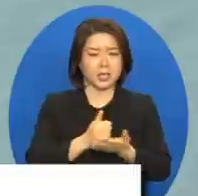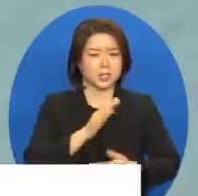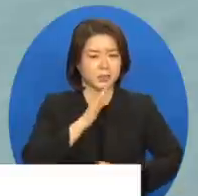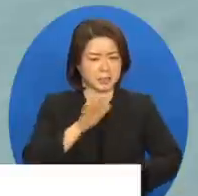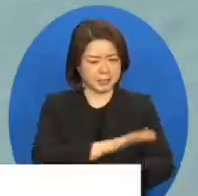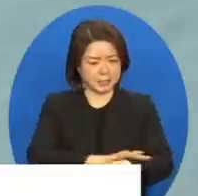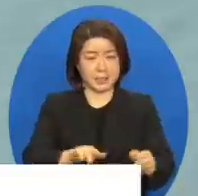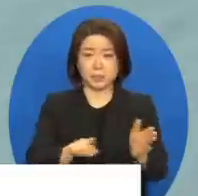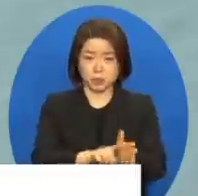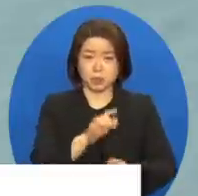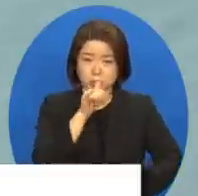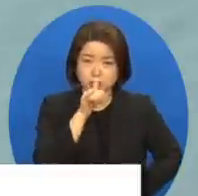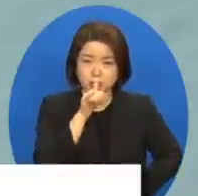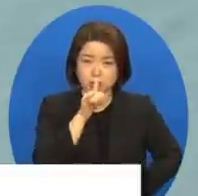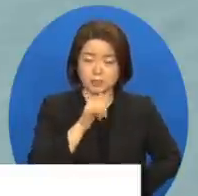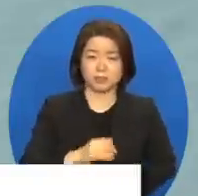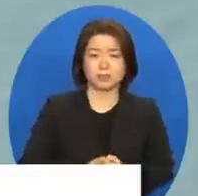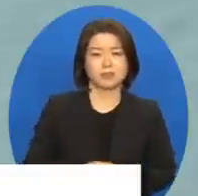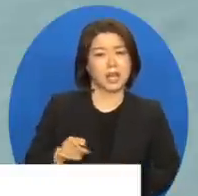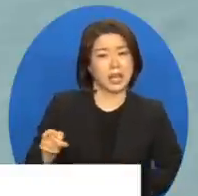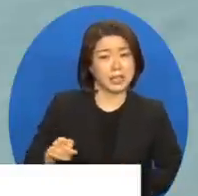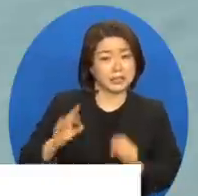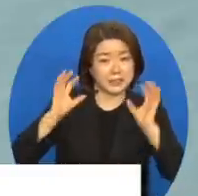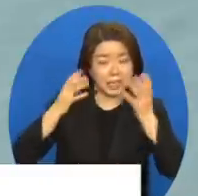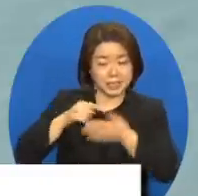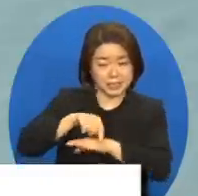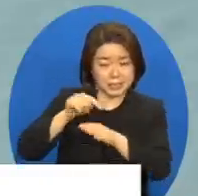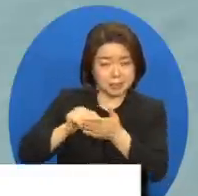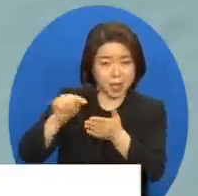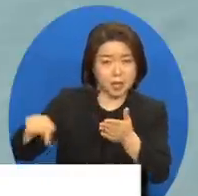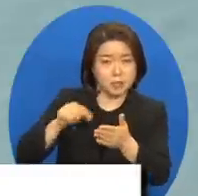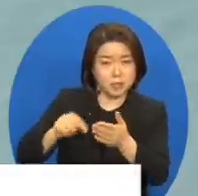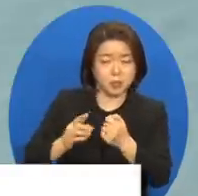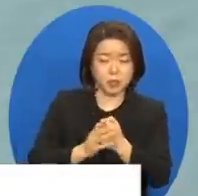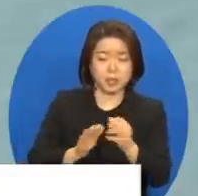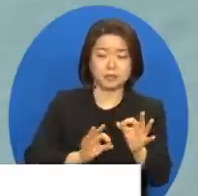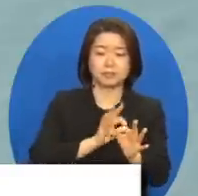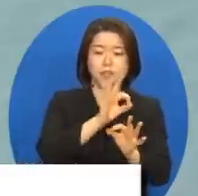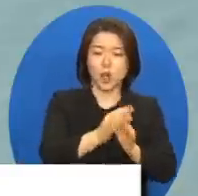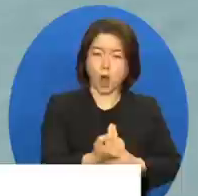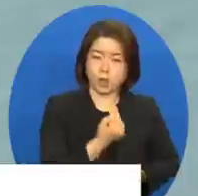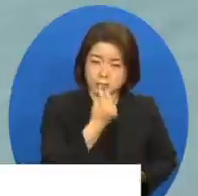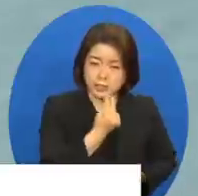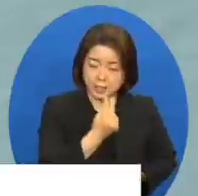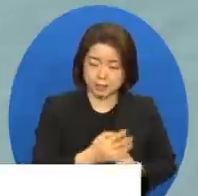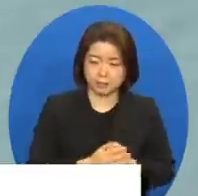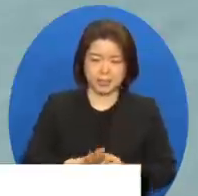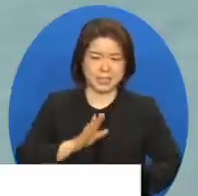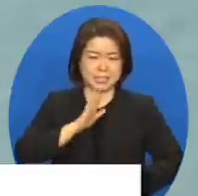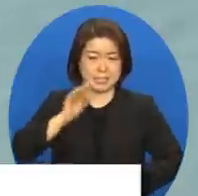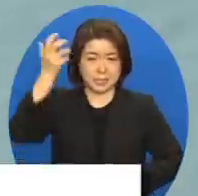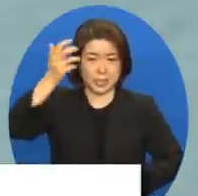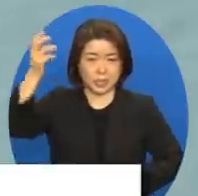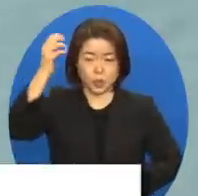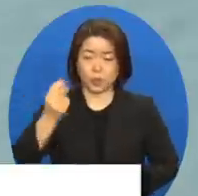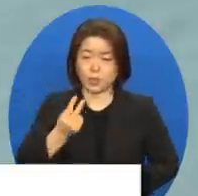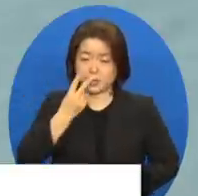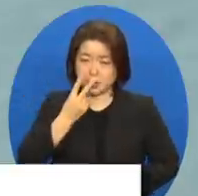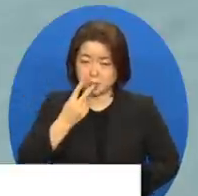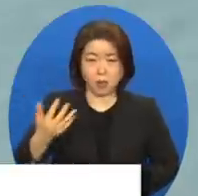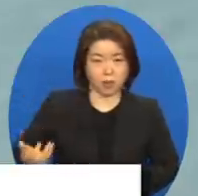믿습니까? 그 아이들의 마음속에 영생, 진정한 영혼의 생명이